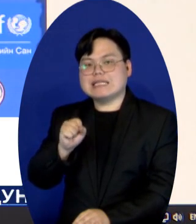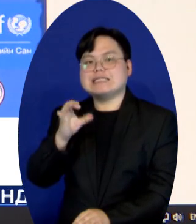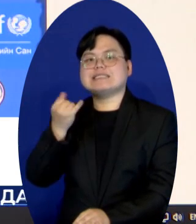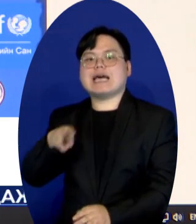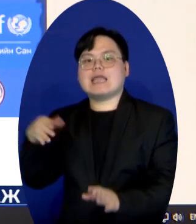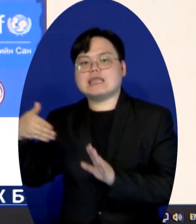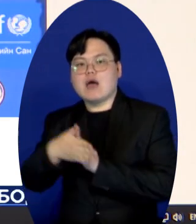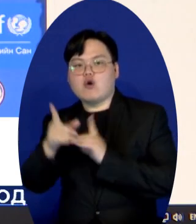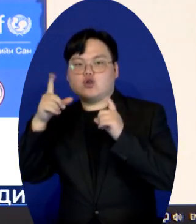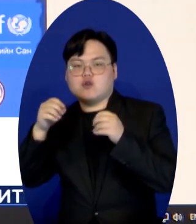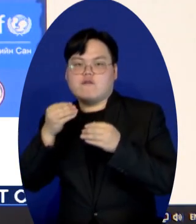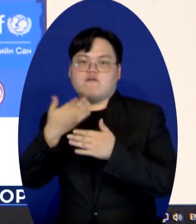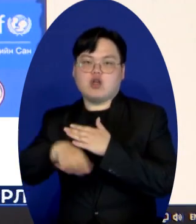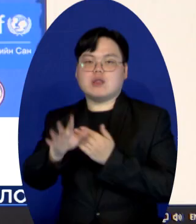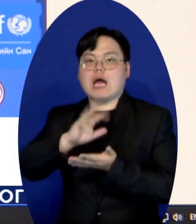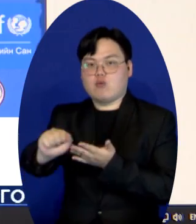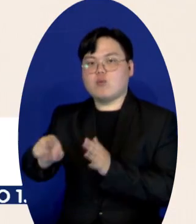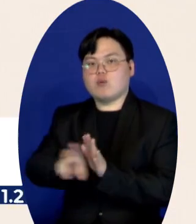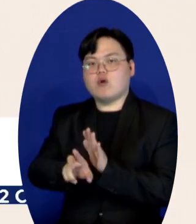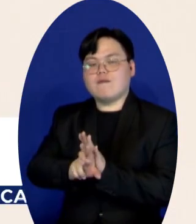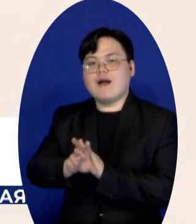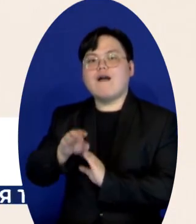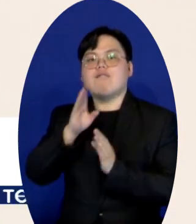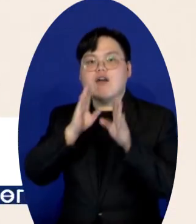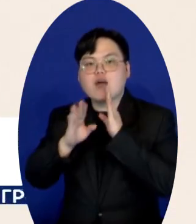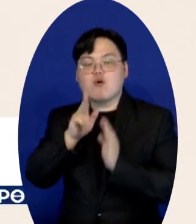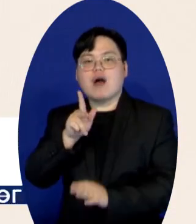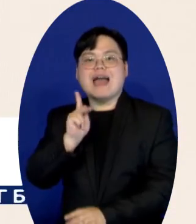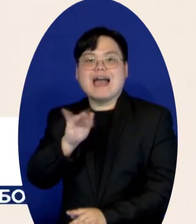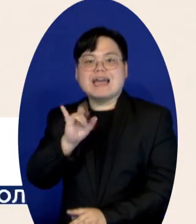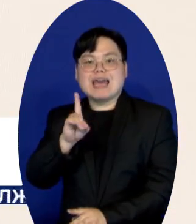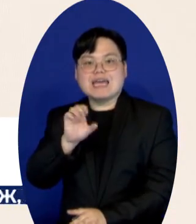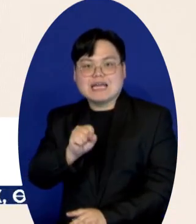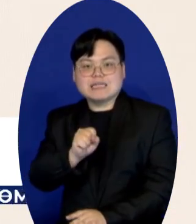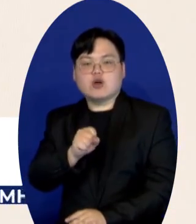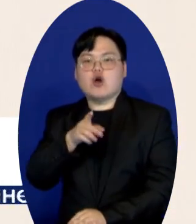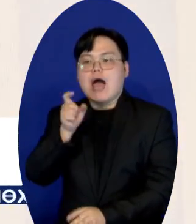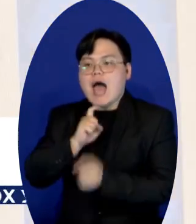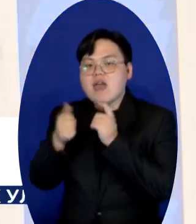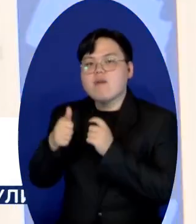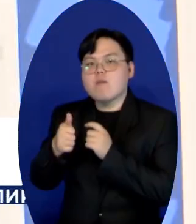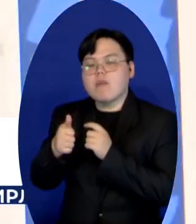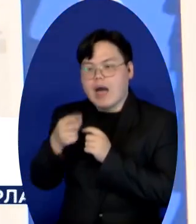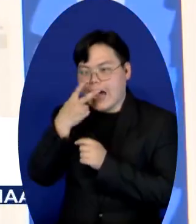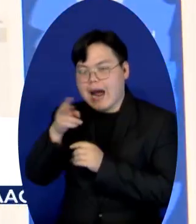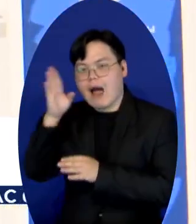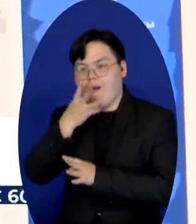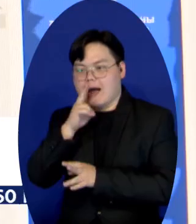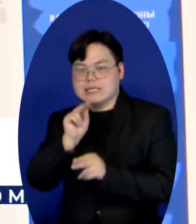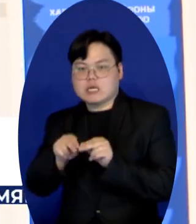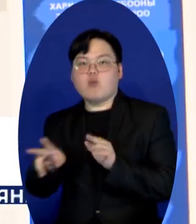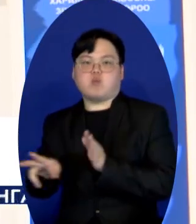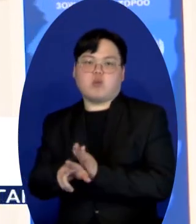бичлэгийг устгуулах боломжтой. Харин Facebook Kids Messenger-ыг ашиглаж зөвхөн харилцах хүнийхэн тохиргоо хийж өгснөөр хүүхдээ гэмт хэргийн хохирогч